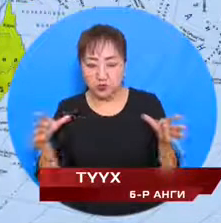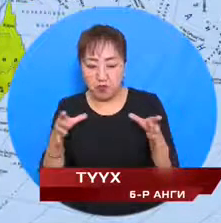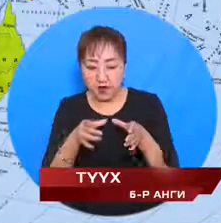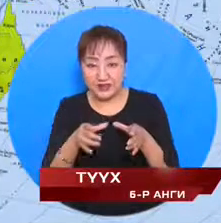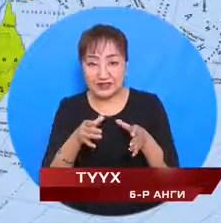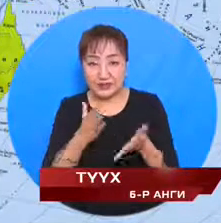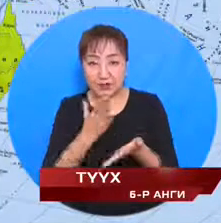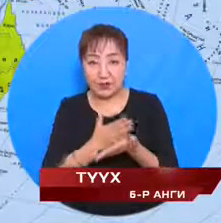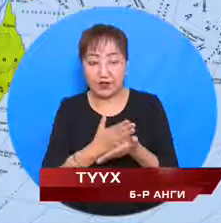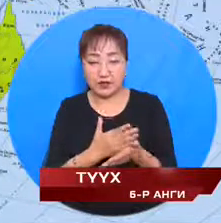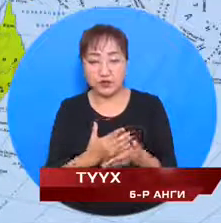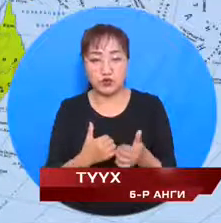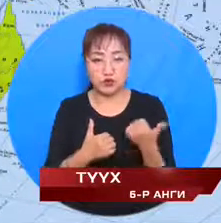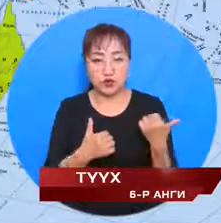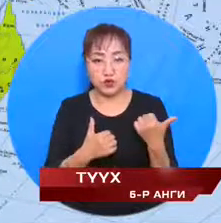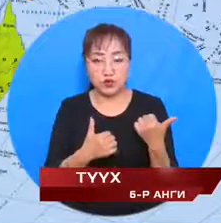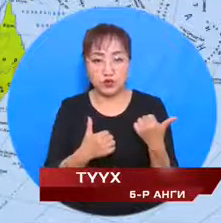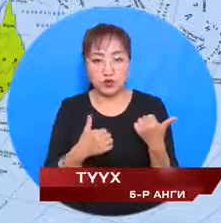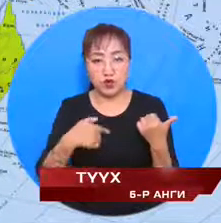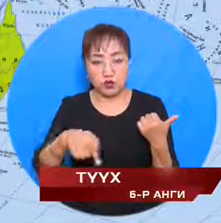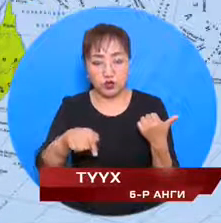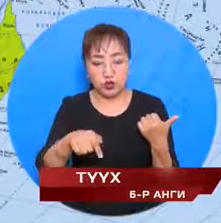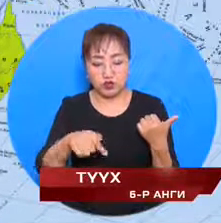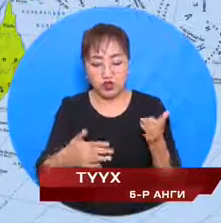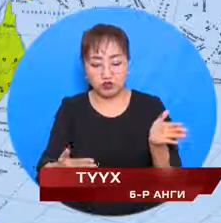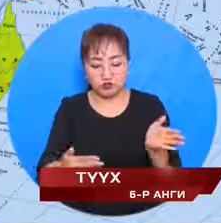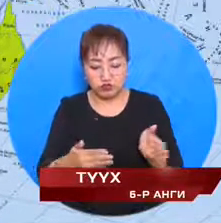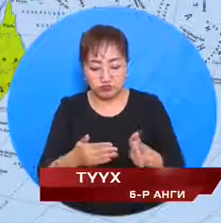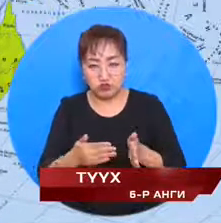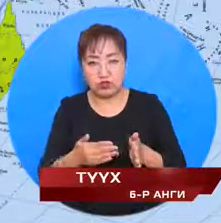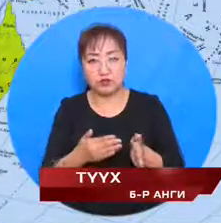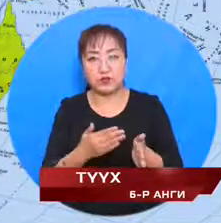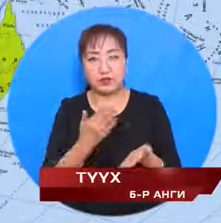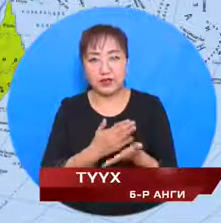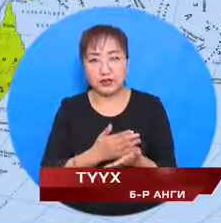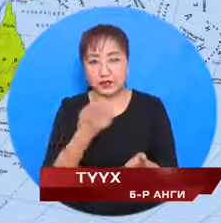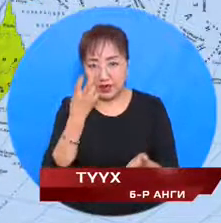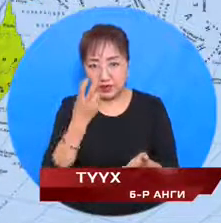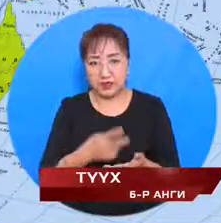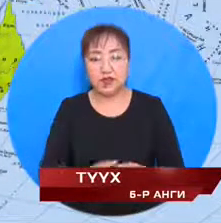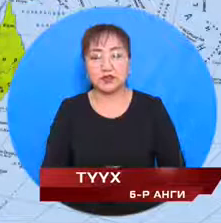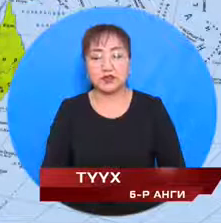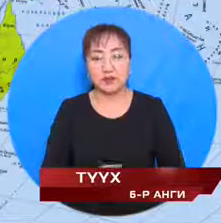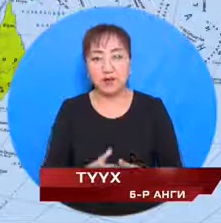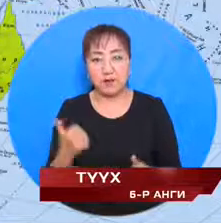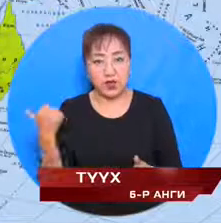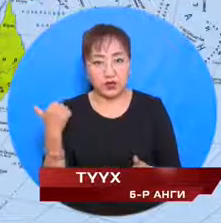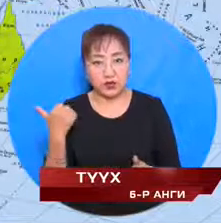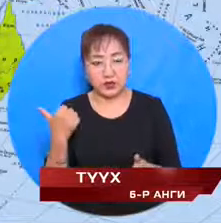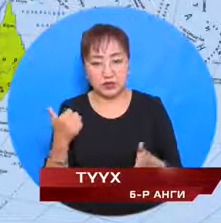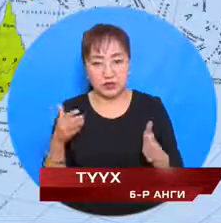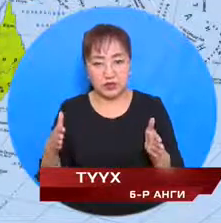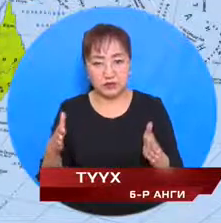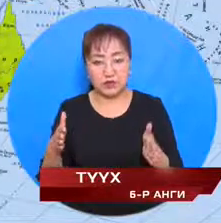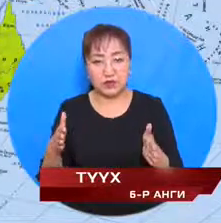За зүүн хязгаар буюу өмнөд хэсгийн хил хязгаар бол тодгшоо хөмигдсэн байгааг та бүхэн харж байна тийм ээ. А мөн баруун хязгаар буюу Алтай нурууны